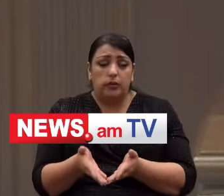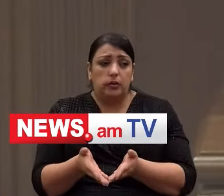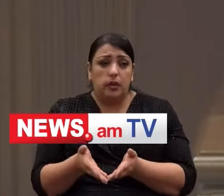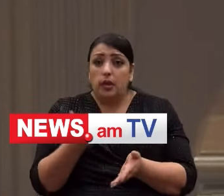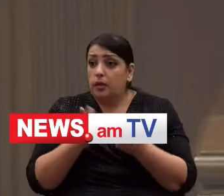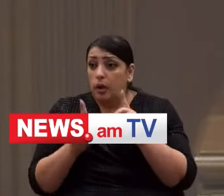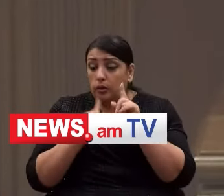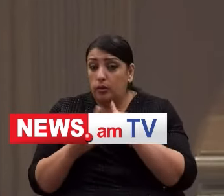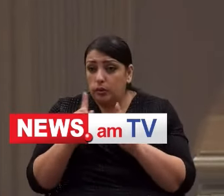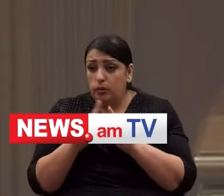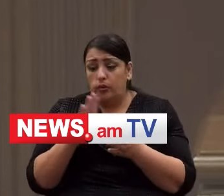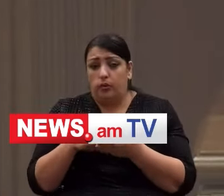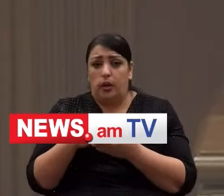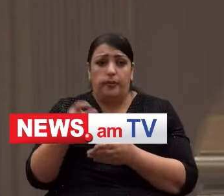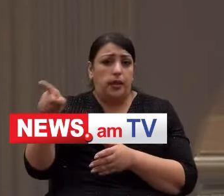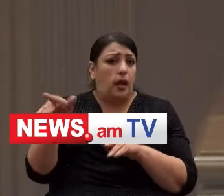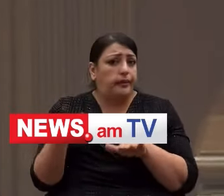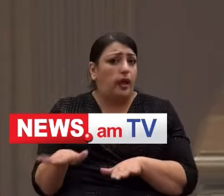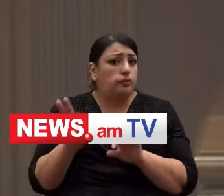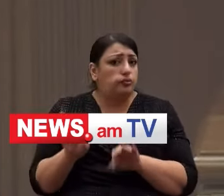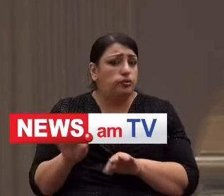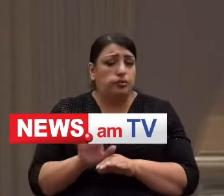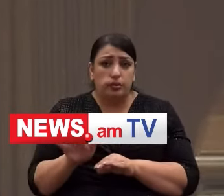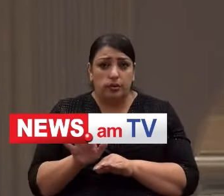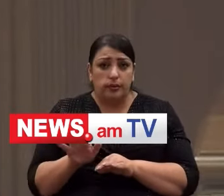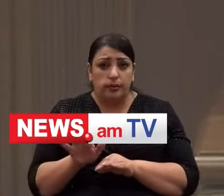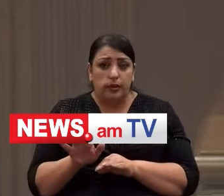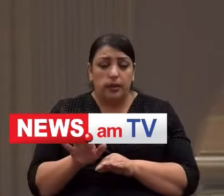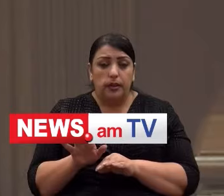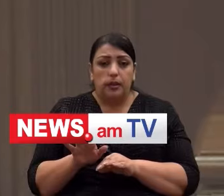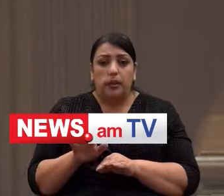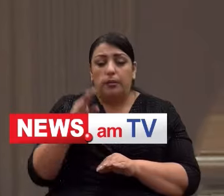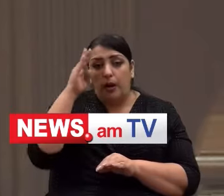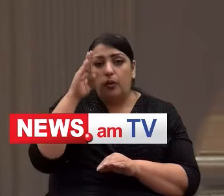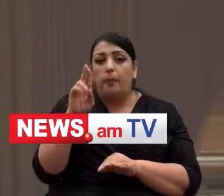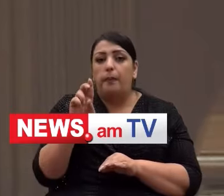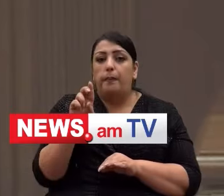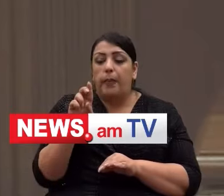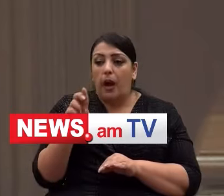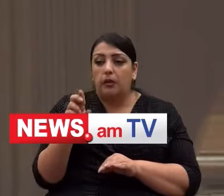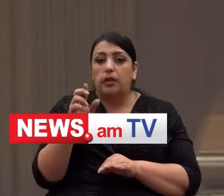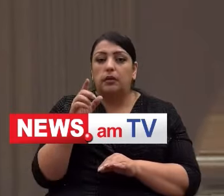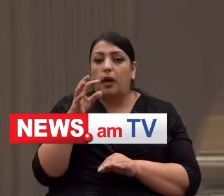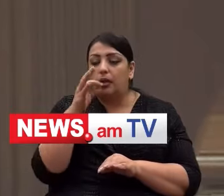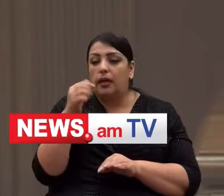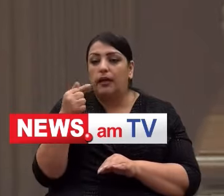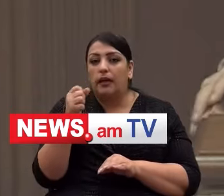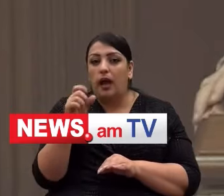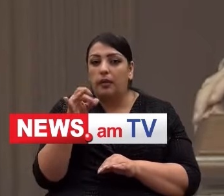ուրեմն իրենք իրենց տեղում չեն։ Հետևաբար հիմա պարոն Բադասյանը, որ պարոն Քարեմյանը իրան